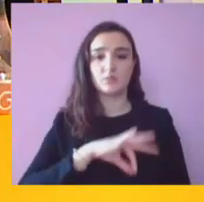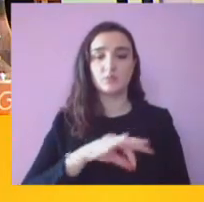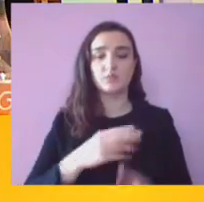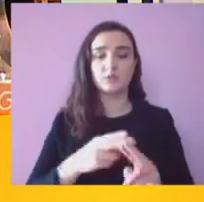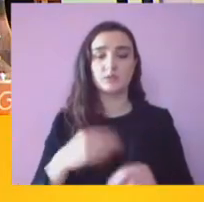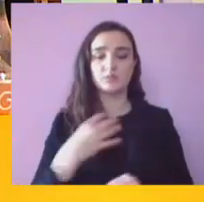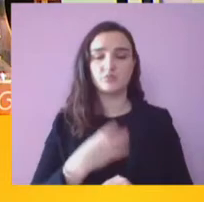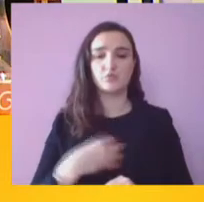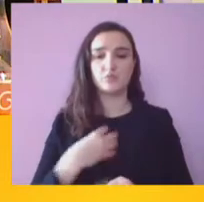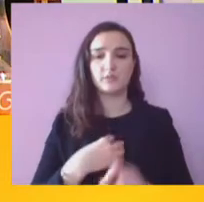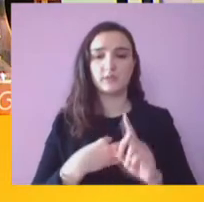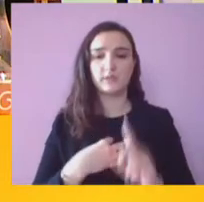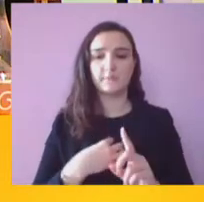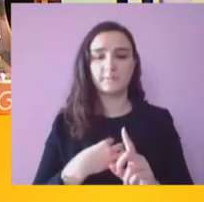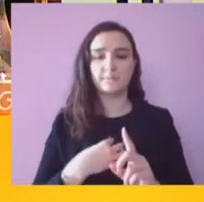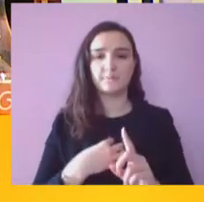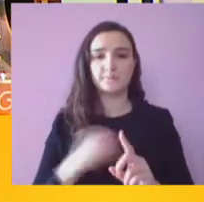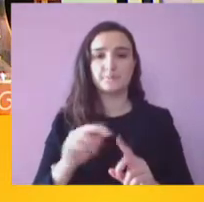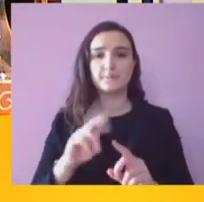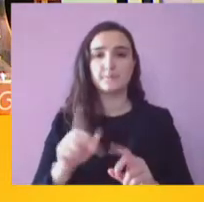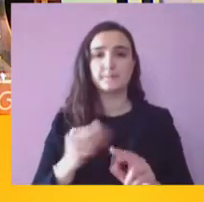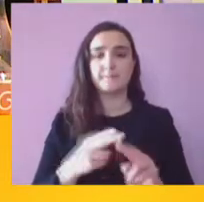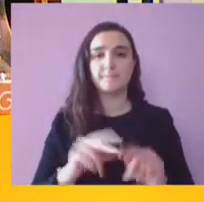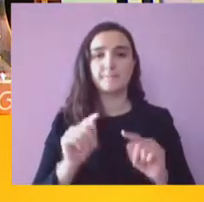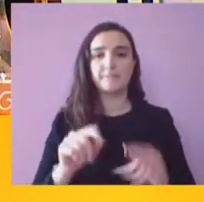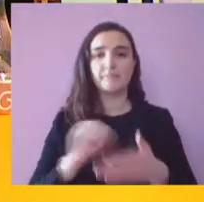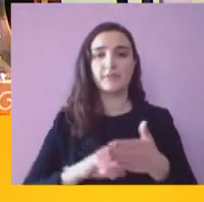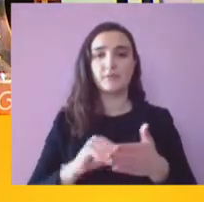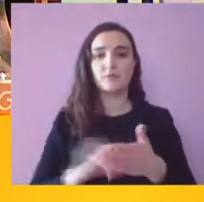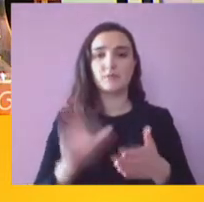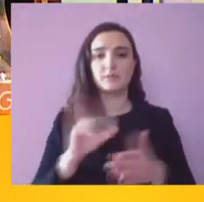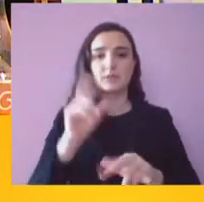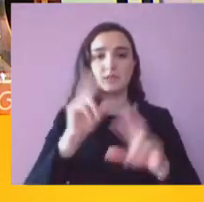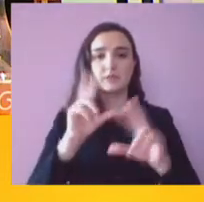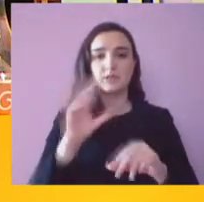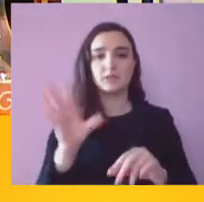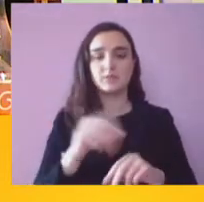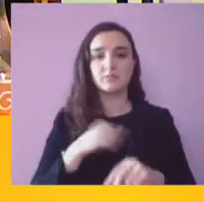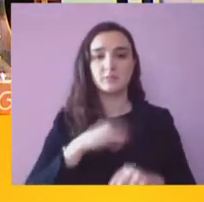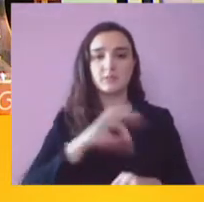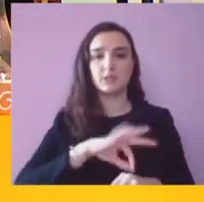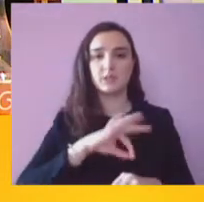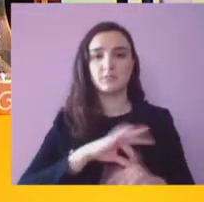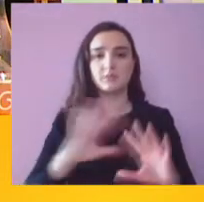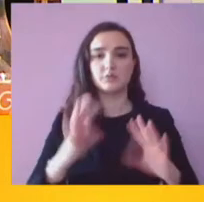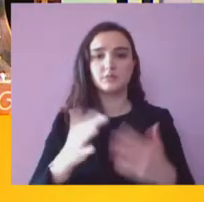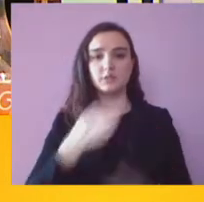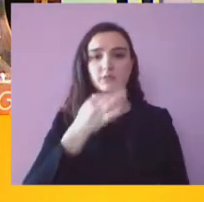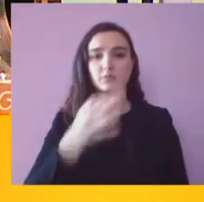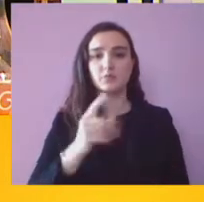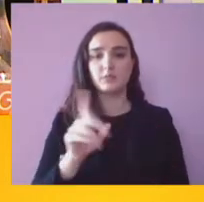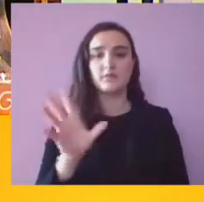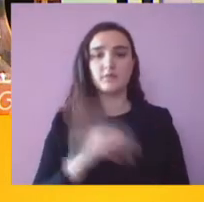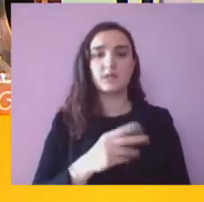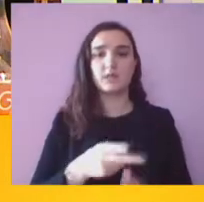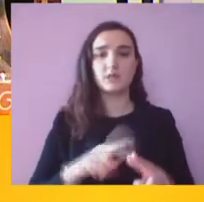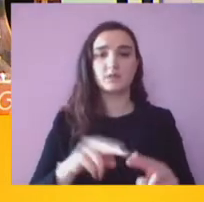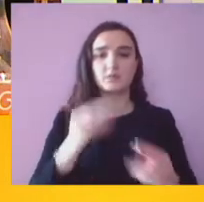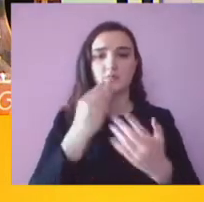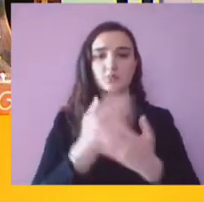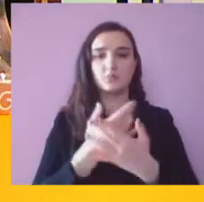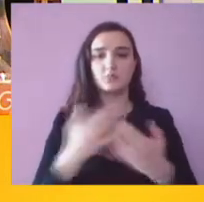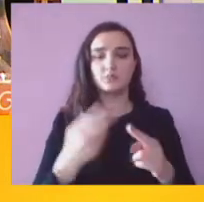მნიშვნელოვანია. და აი ამ ფაქტორების გათვალისწინებით მე ვისარგებლებ შემთხვევით და გეტყვით, რომ ყველა ეს პროდუქტი